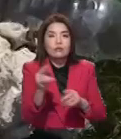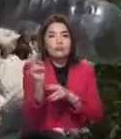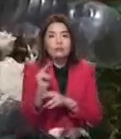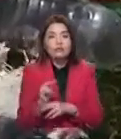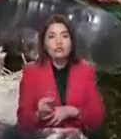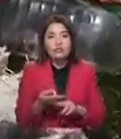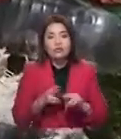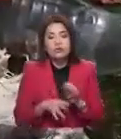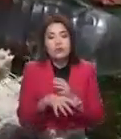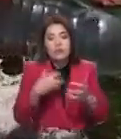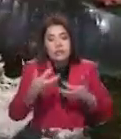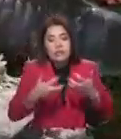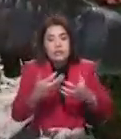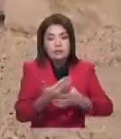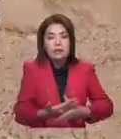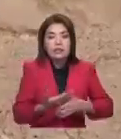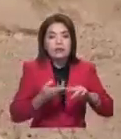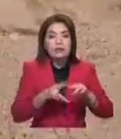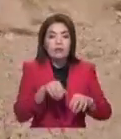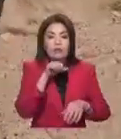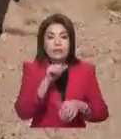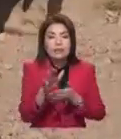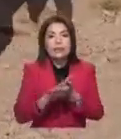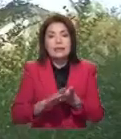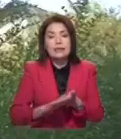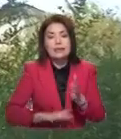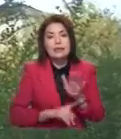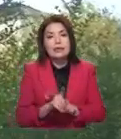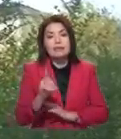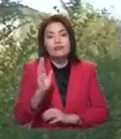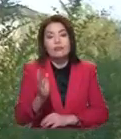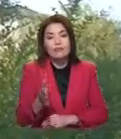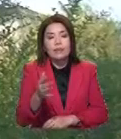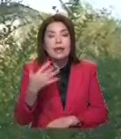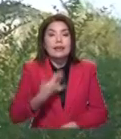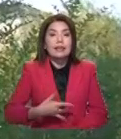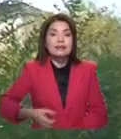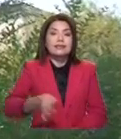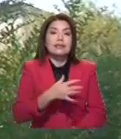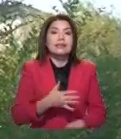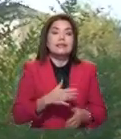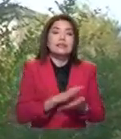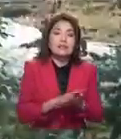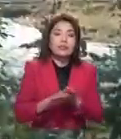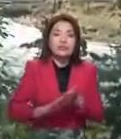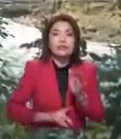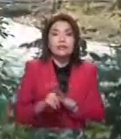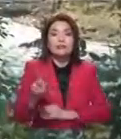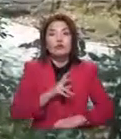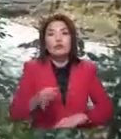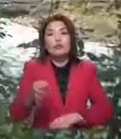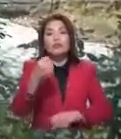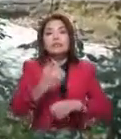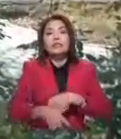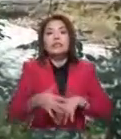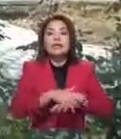реставраторлардың, археолог мамандардың күшімен петроглифтерді тазалауды бастау. Тараздық жастарда тазалық экоакциясына үлес қосты. Олар облыс орталығында